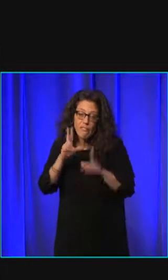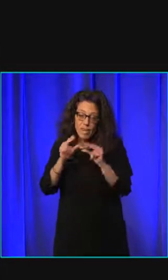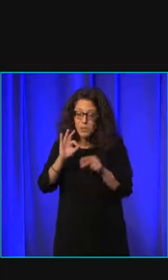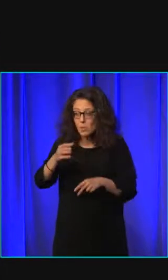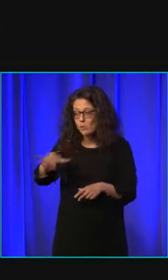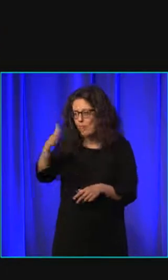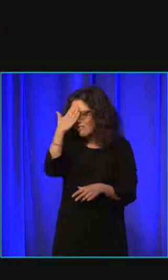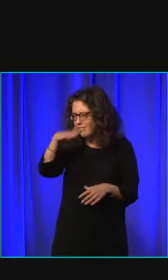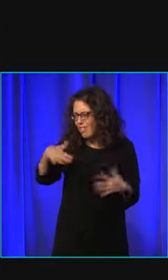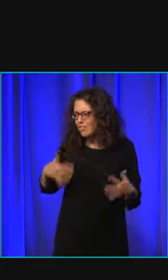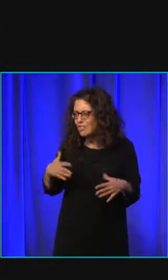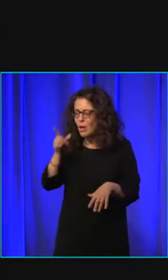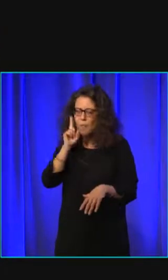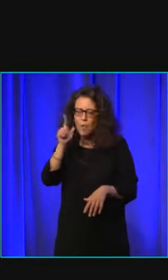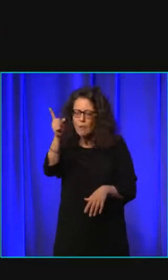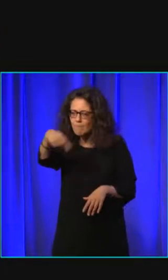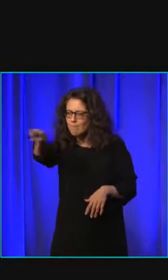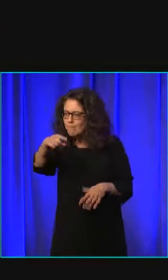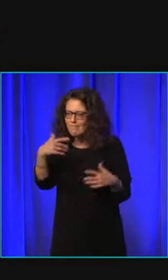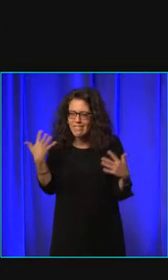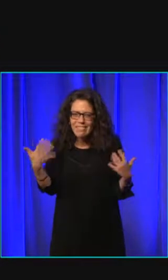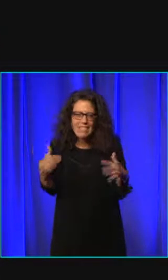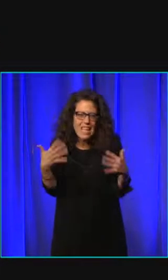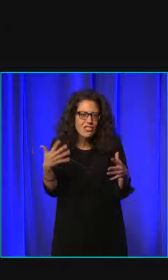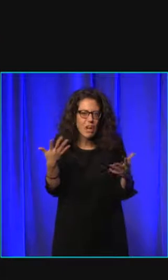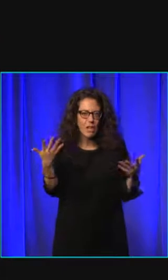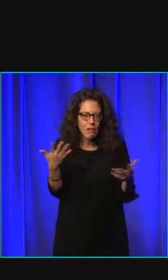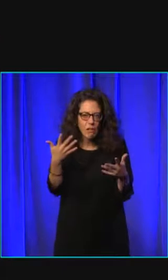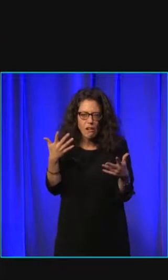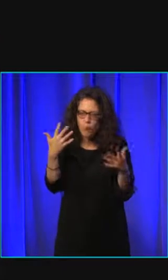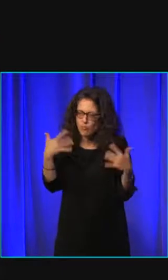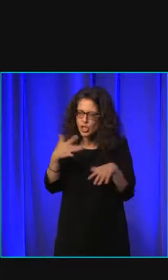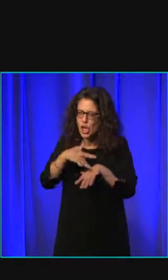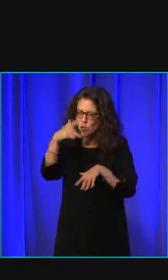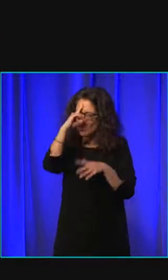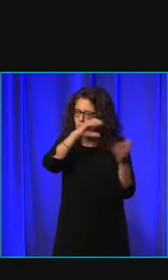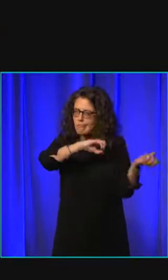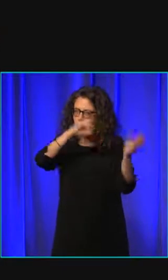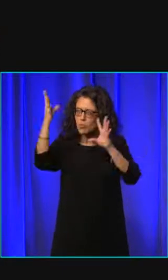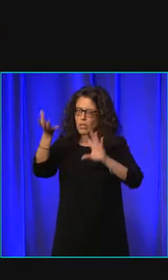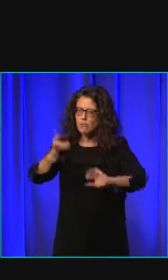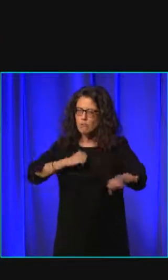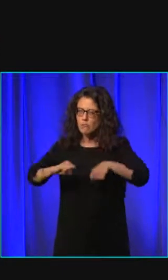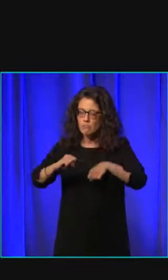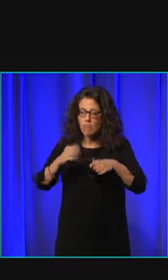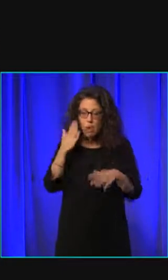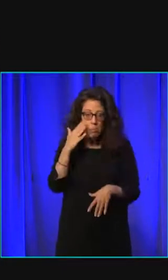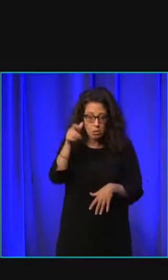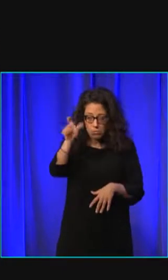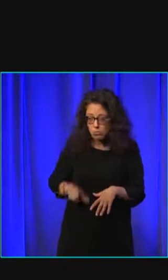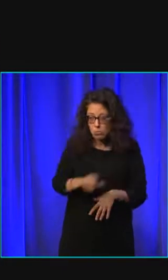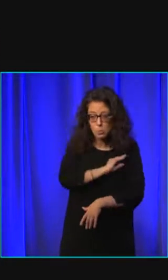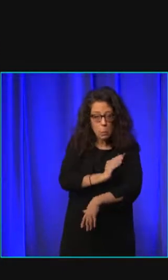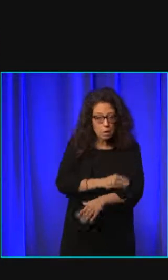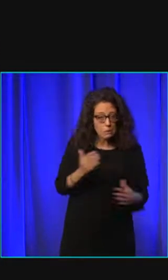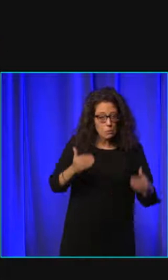que tout autant que vous êtes, je suis sûre que vous avez expérimenté cette simulation motrice, que vous soyez sportif ou non sportif.